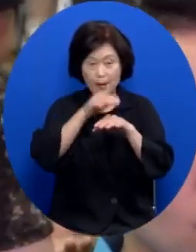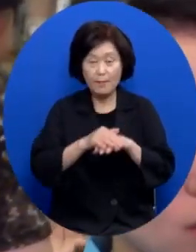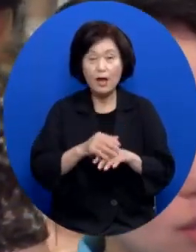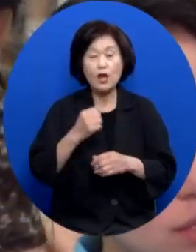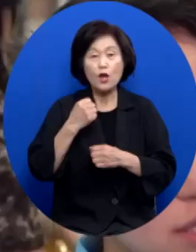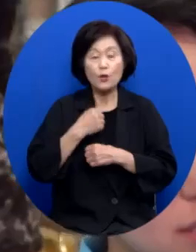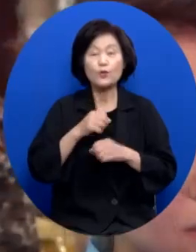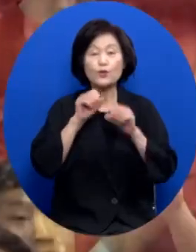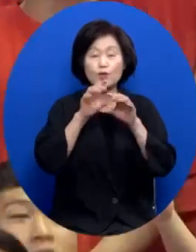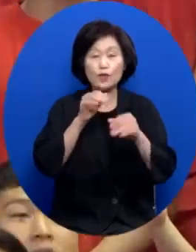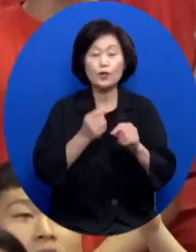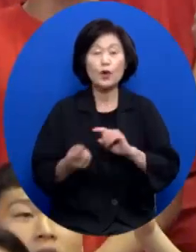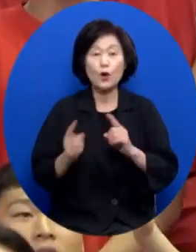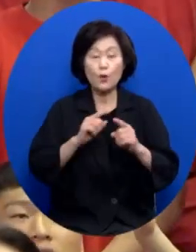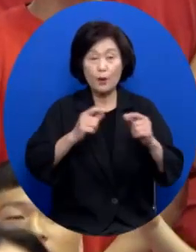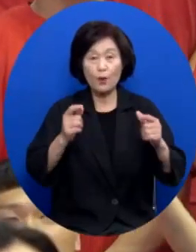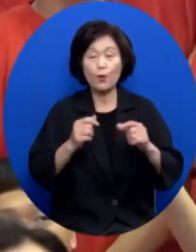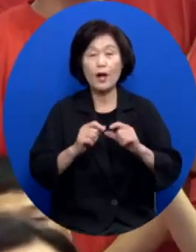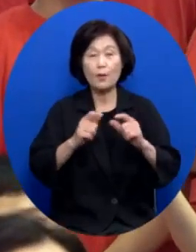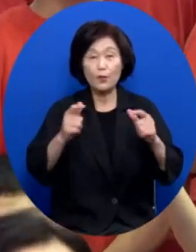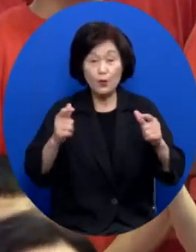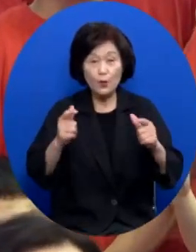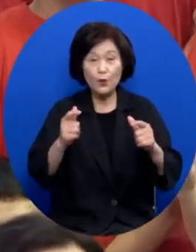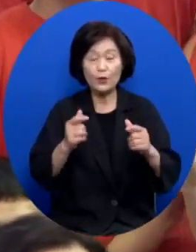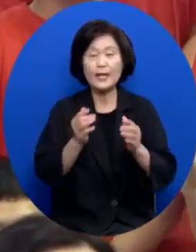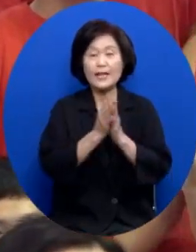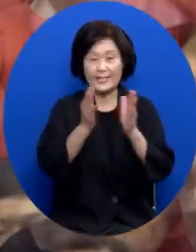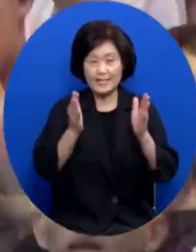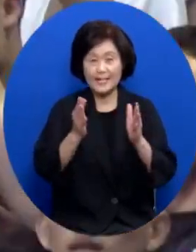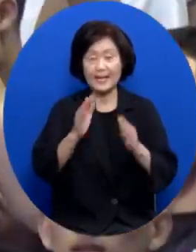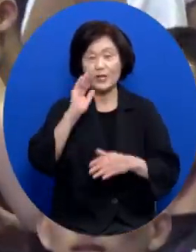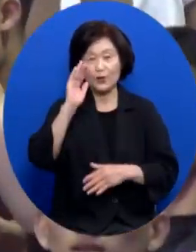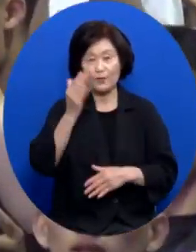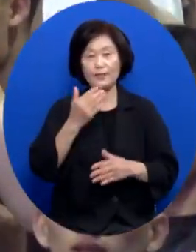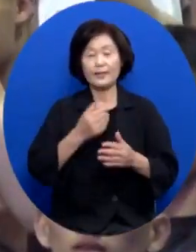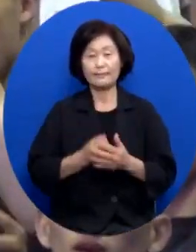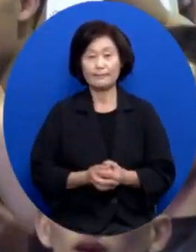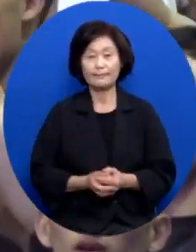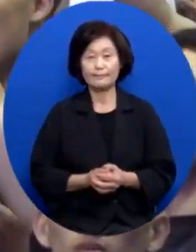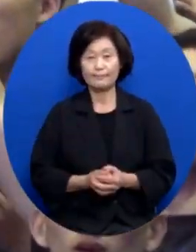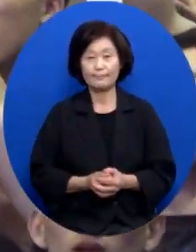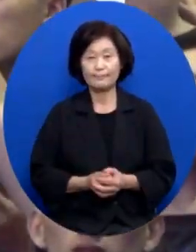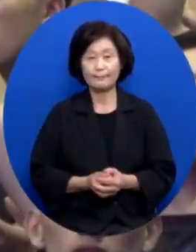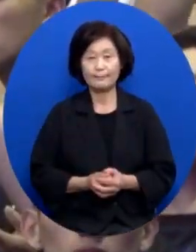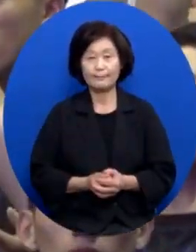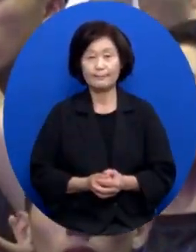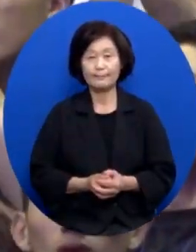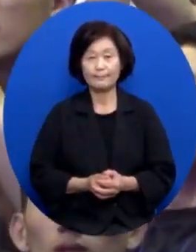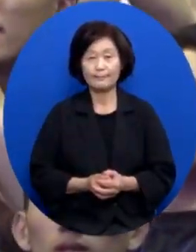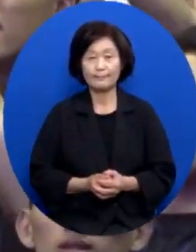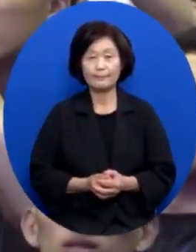군성교의 회복을 넘어 부흥을 향한 도약의 신호탄을 울렸습니다. CTS 뉴스 박주성입니다.